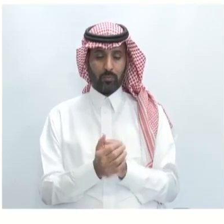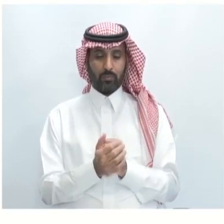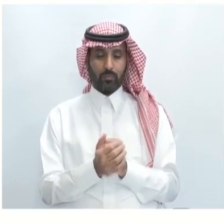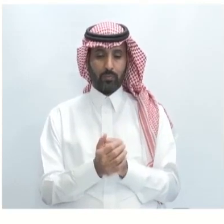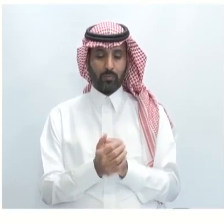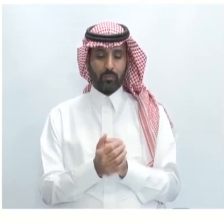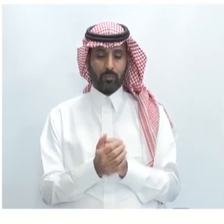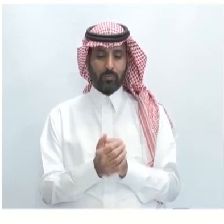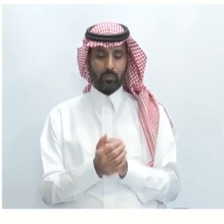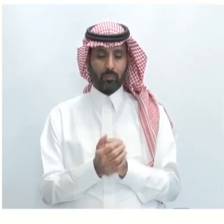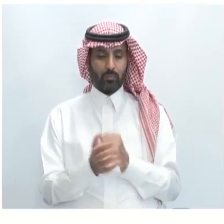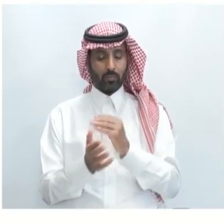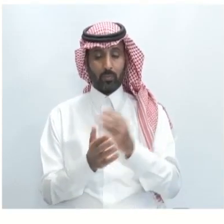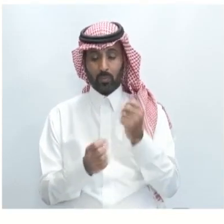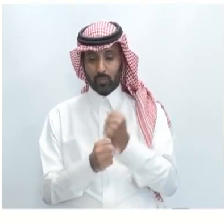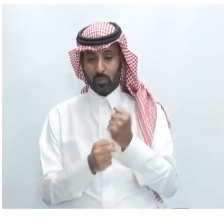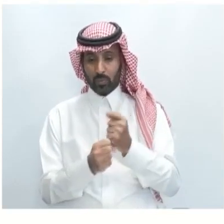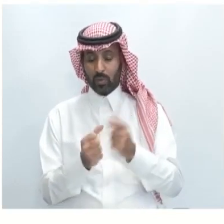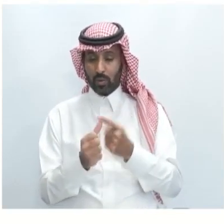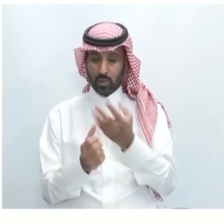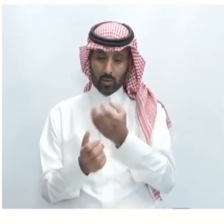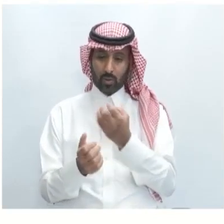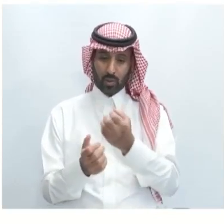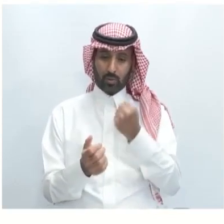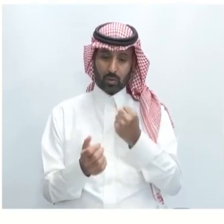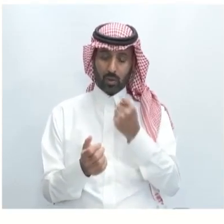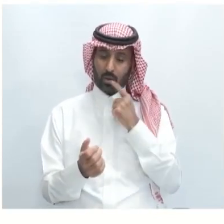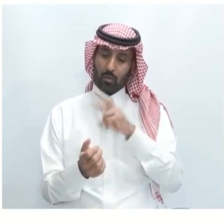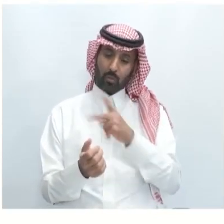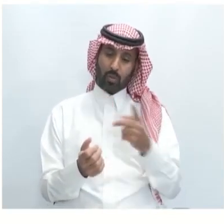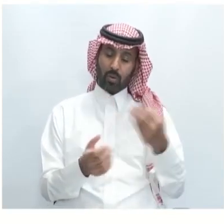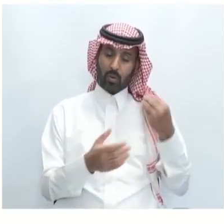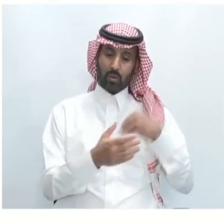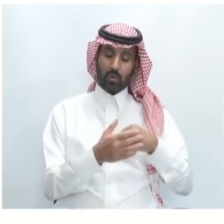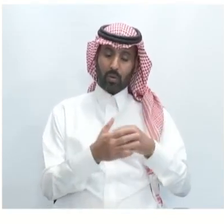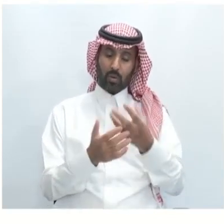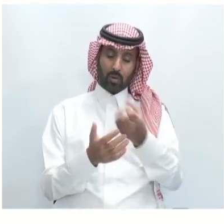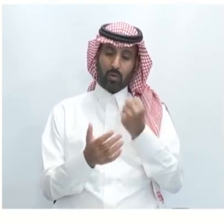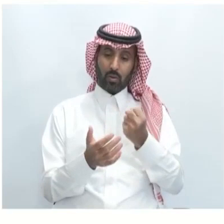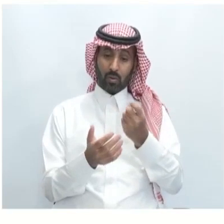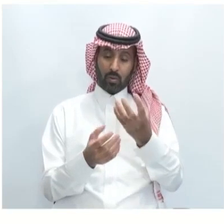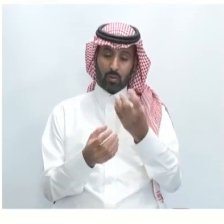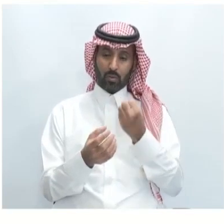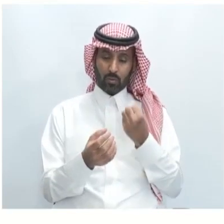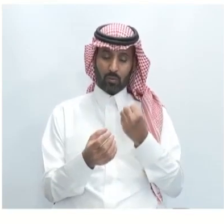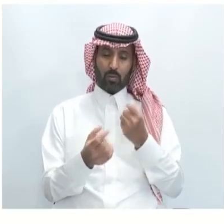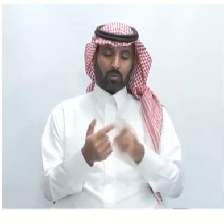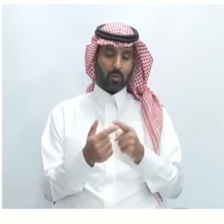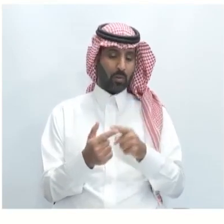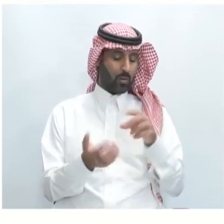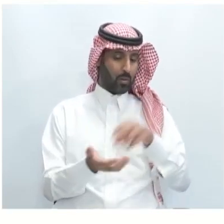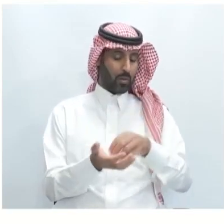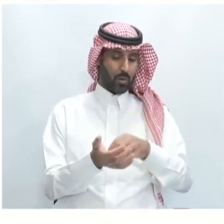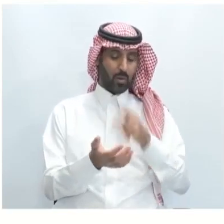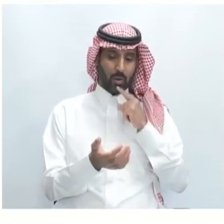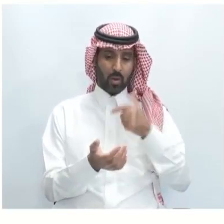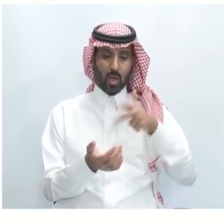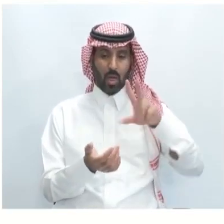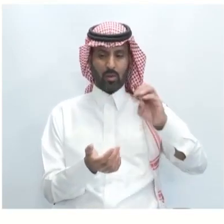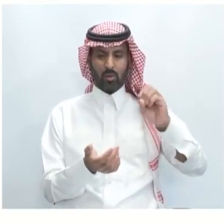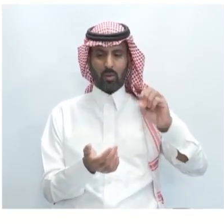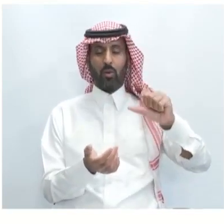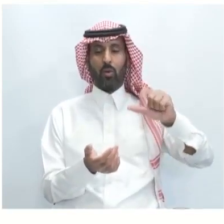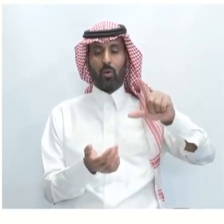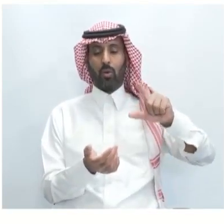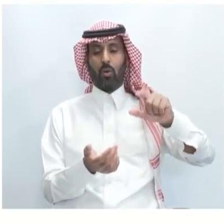عليها الوظيفه هي مصدر للطاقه المختزنه مصدر للطاقه المختزنه قد تكون الهيدروكربوهيدرات